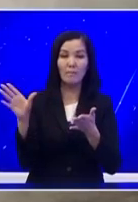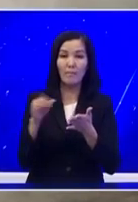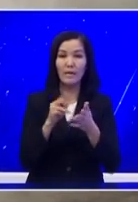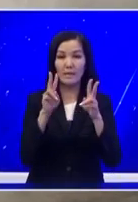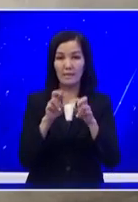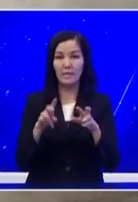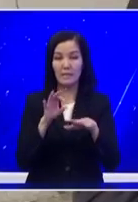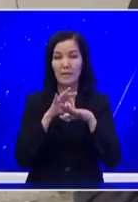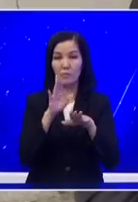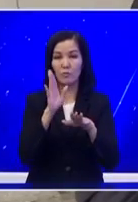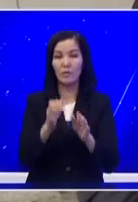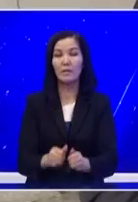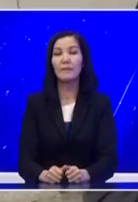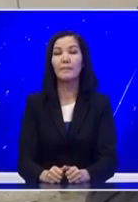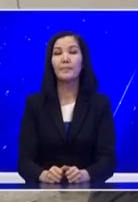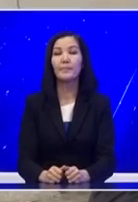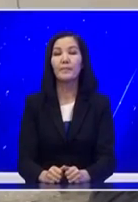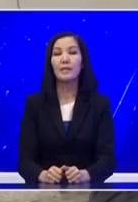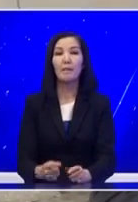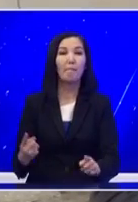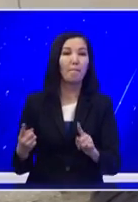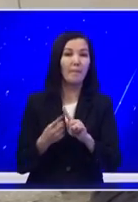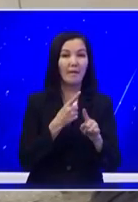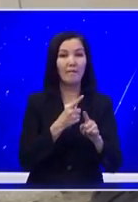тексеріліп отырады. Ең алғашқысы бізде